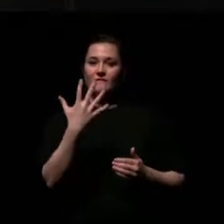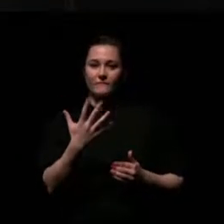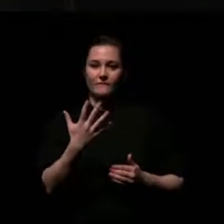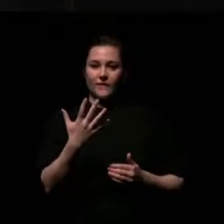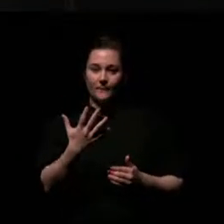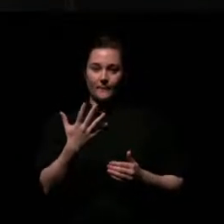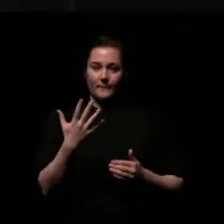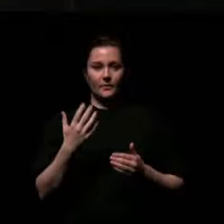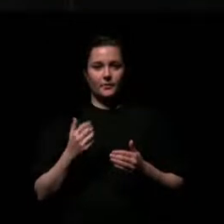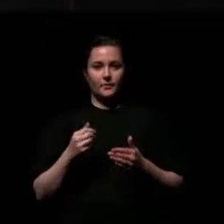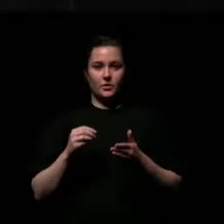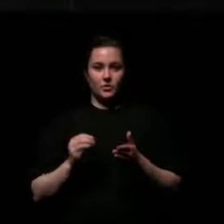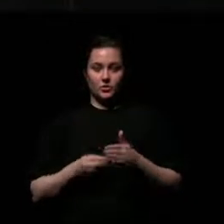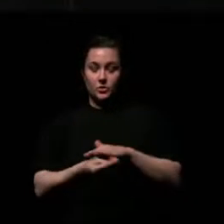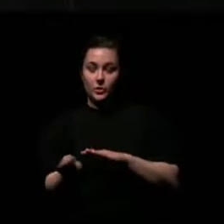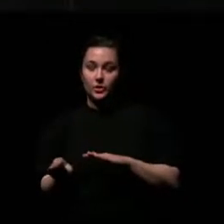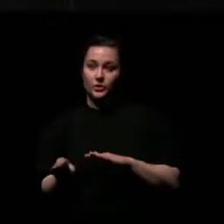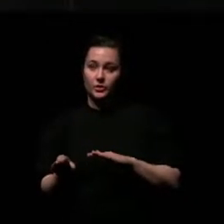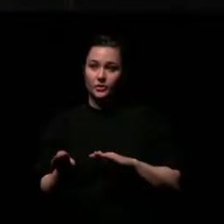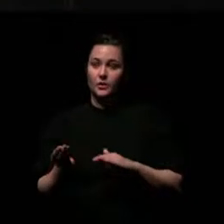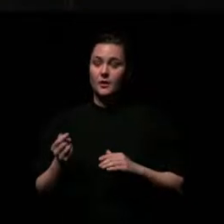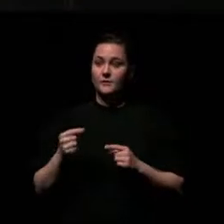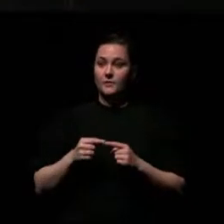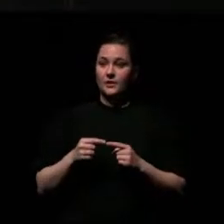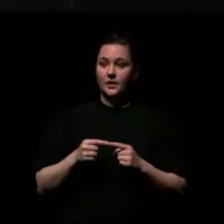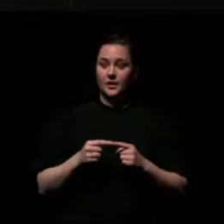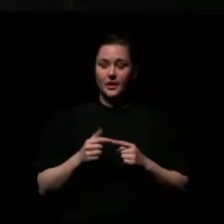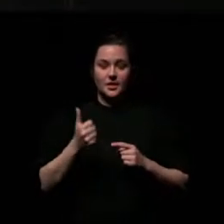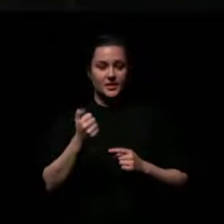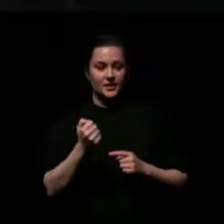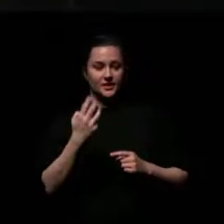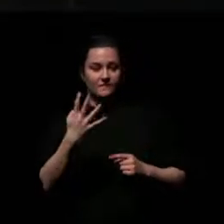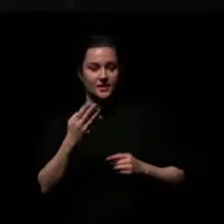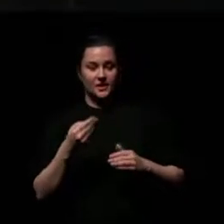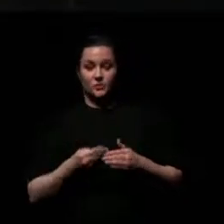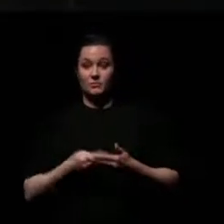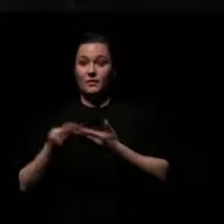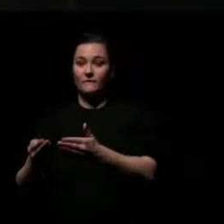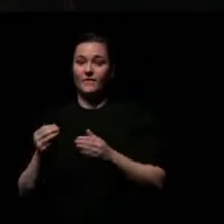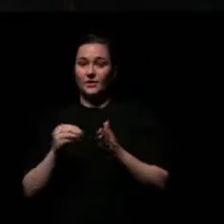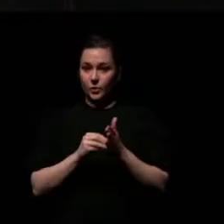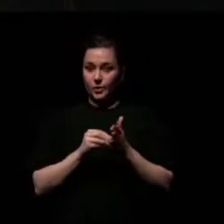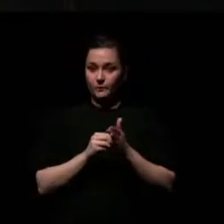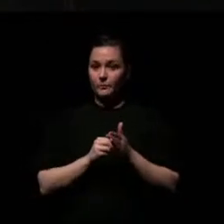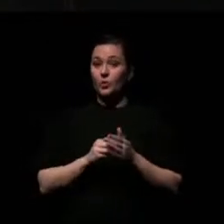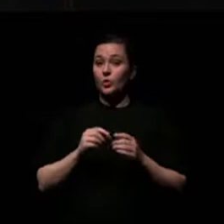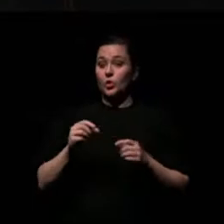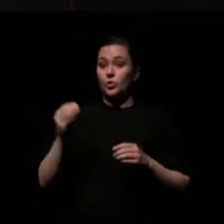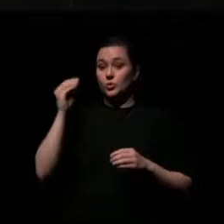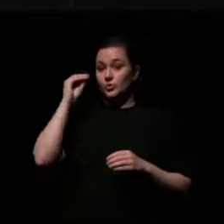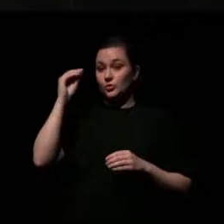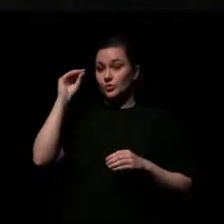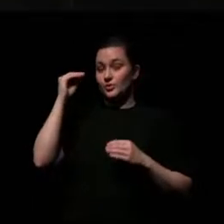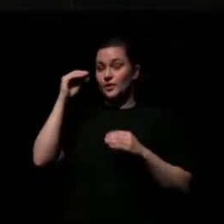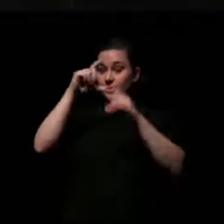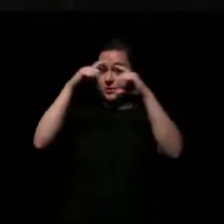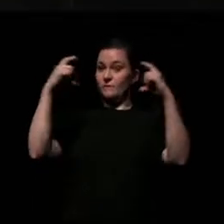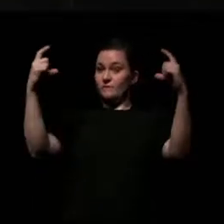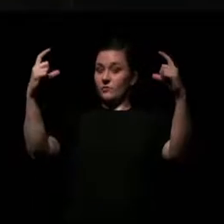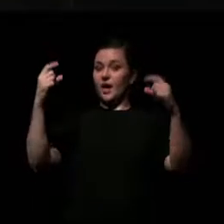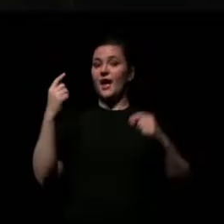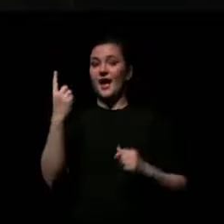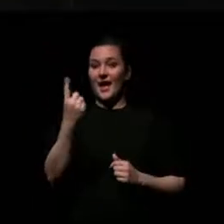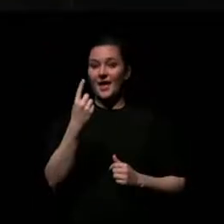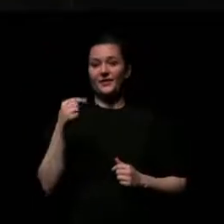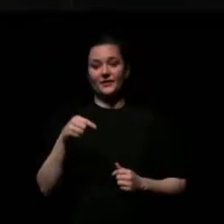var det 64 som mottok støtte. Og Studentersamfunnet i Trondheim en av disse to.